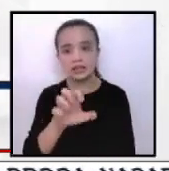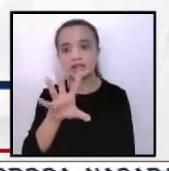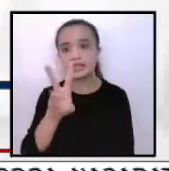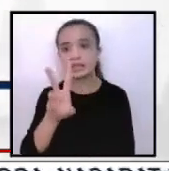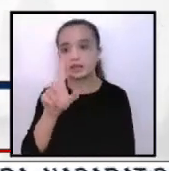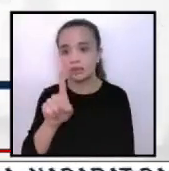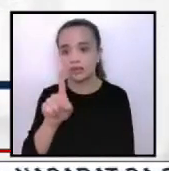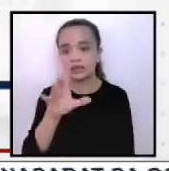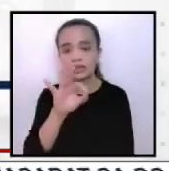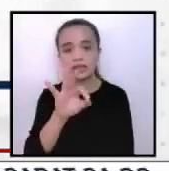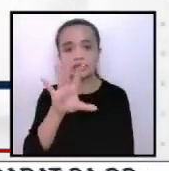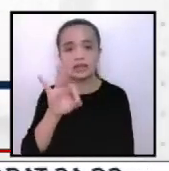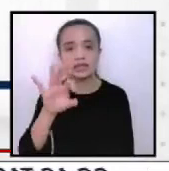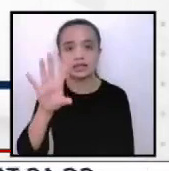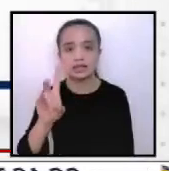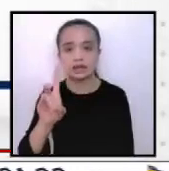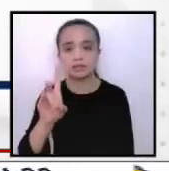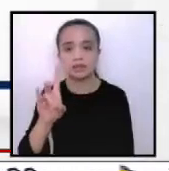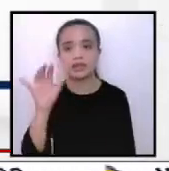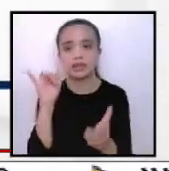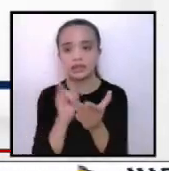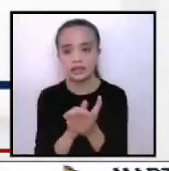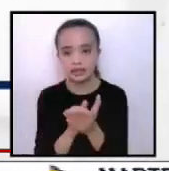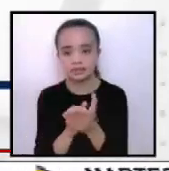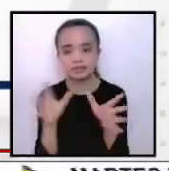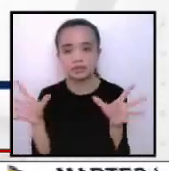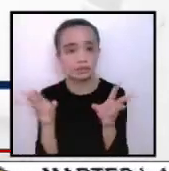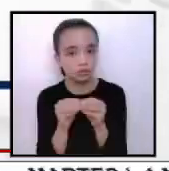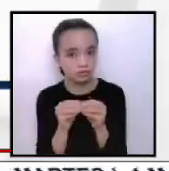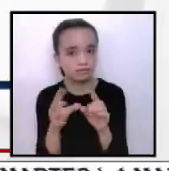3,661,997 na ang kaso po ng COVID-19 sa Pilipinas.